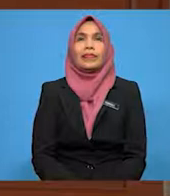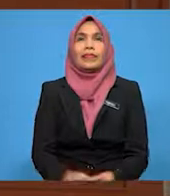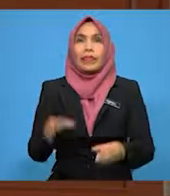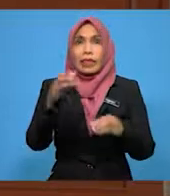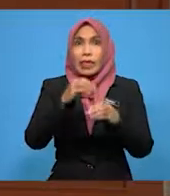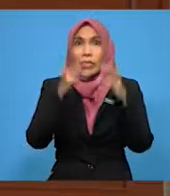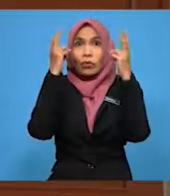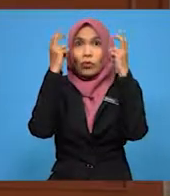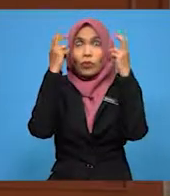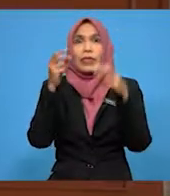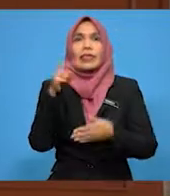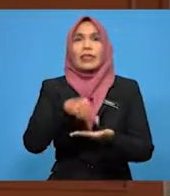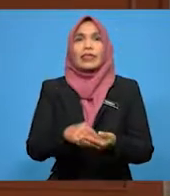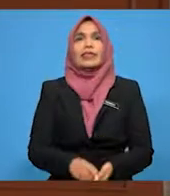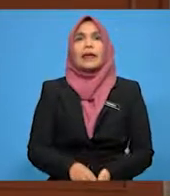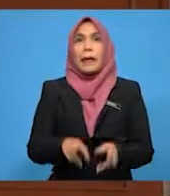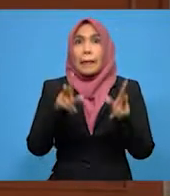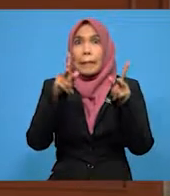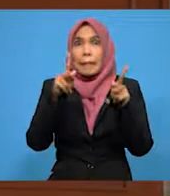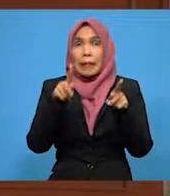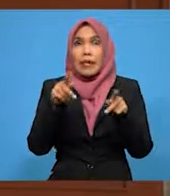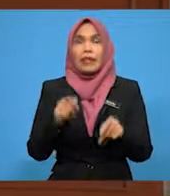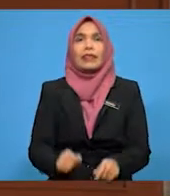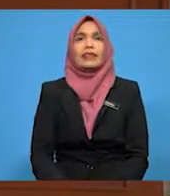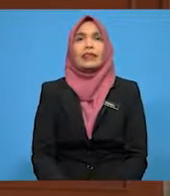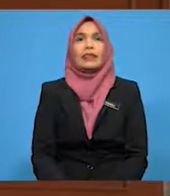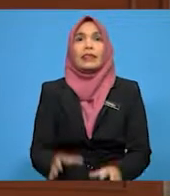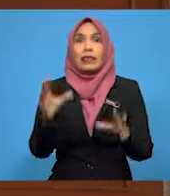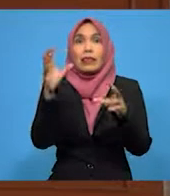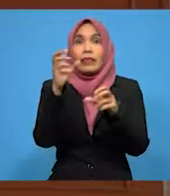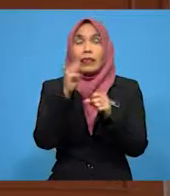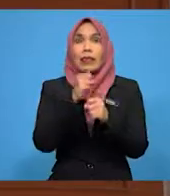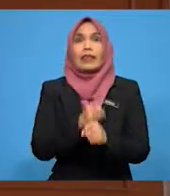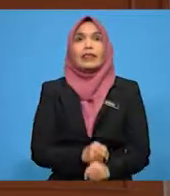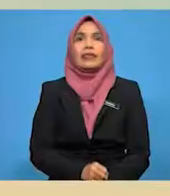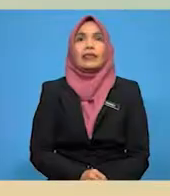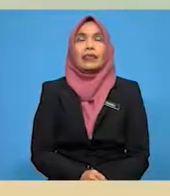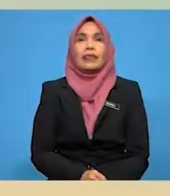Dalam topik ini, pelajar perlu mencapai objektif pembelajaran yang berikut.